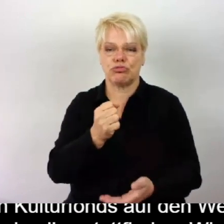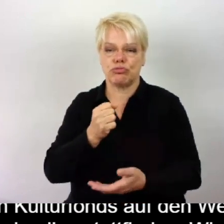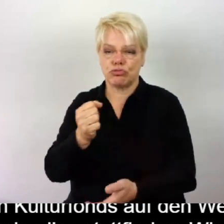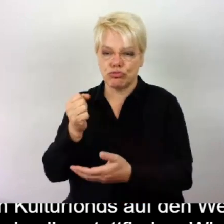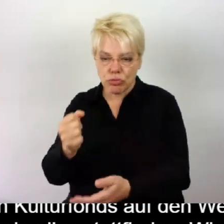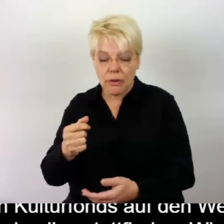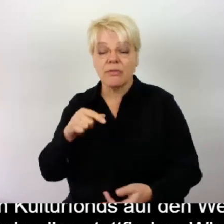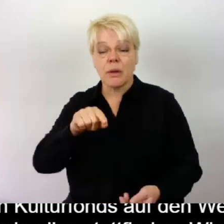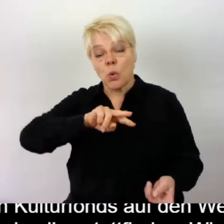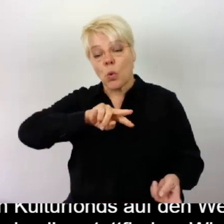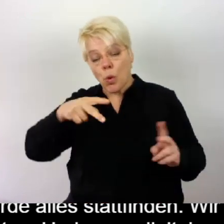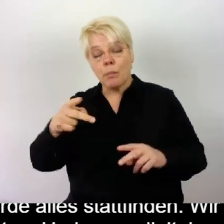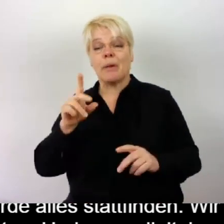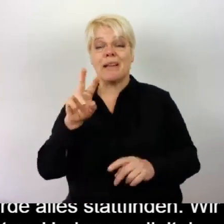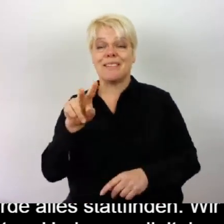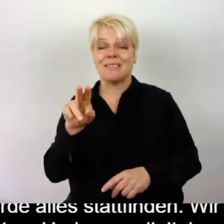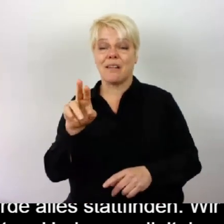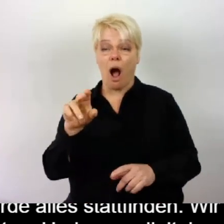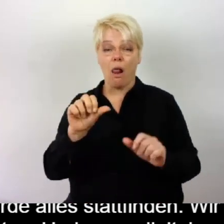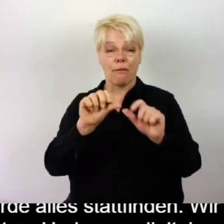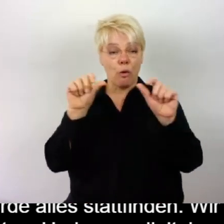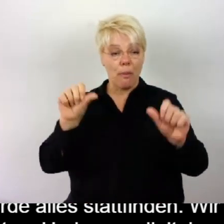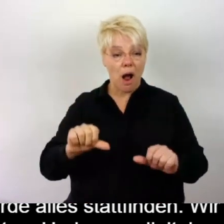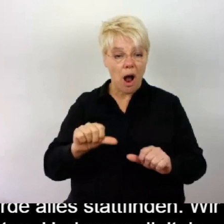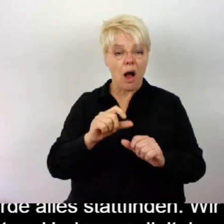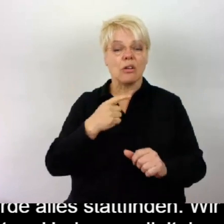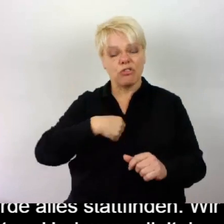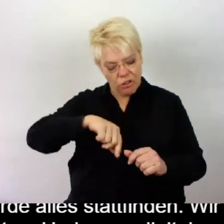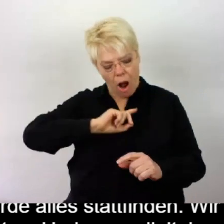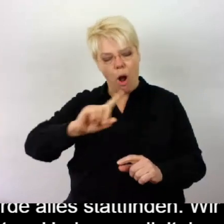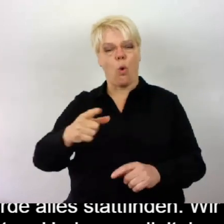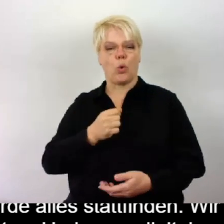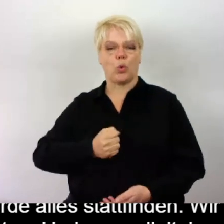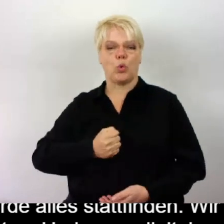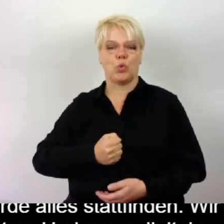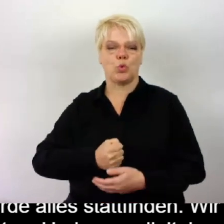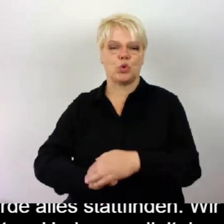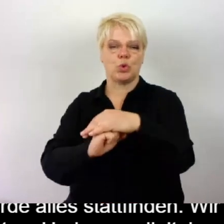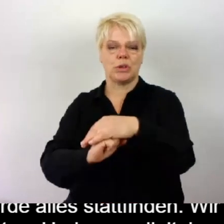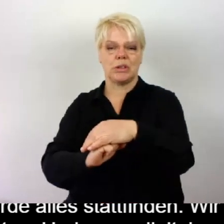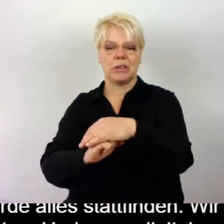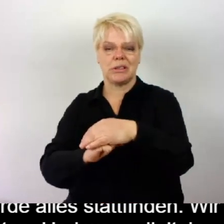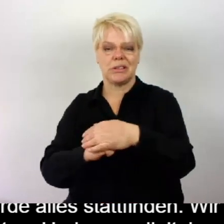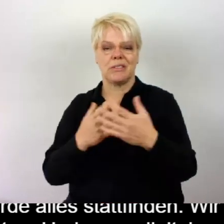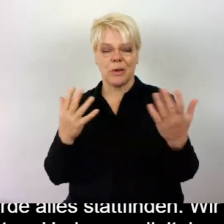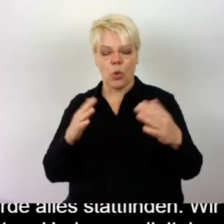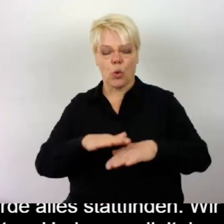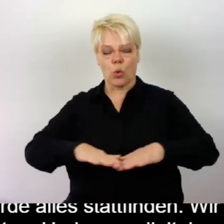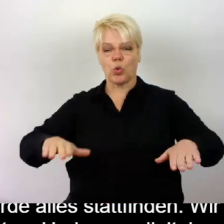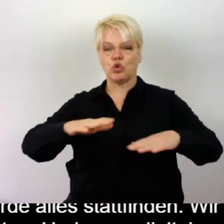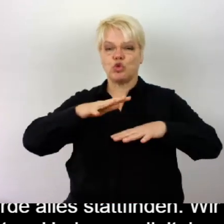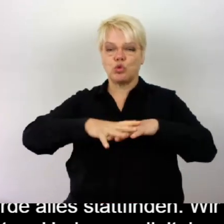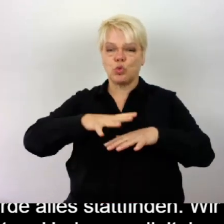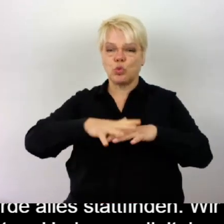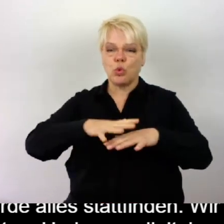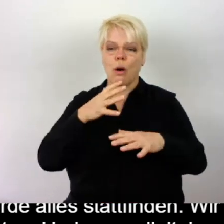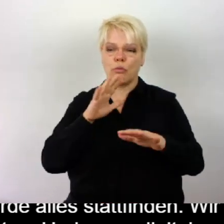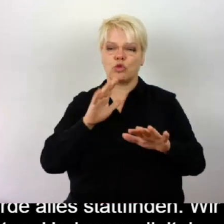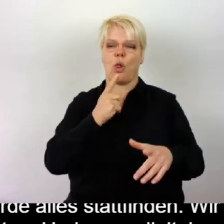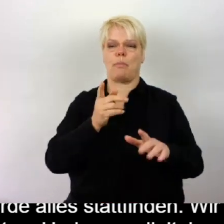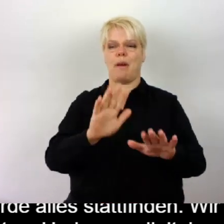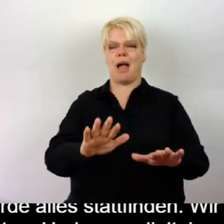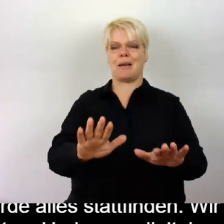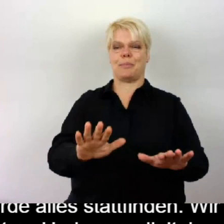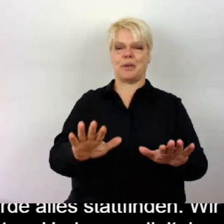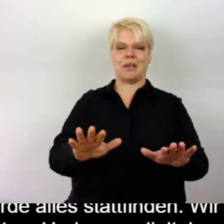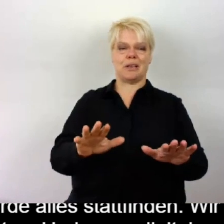die Europäischen Wochen in Passau, vieles mehr. Hier sind wir sehr, sehr gut unterwegs und haben hier ein klares Signal zum Erhalt der Struktur mitgesetzt. Meine sehr